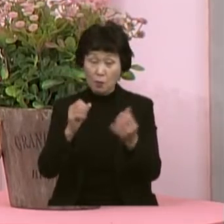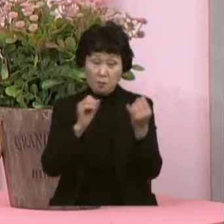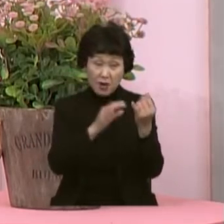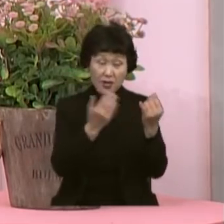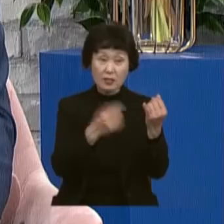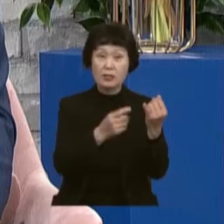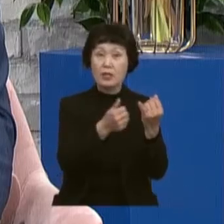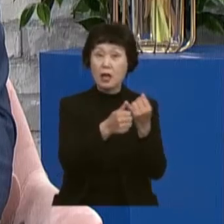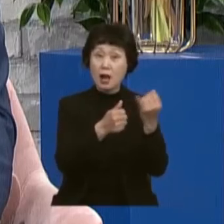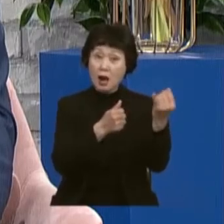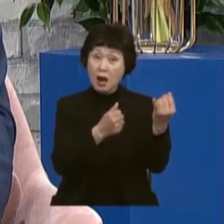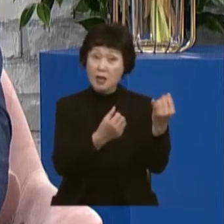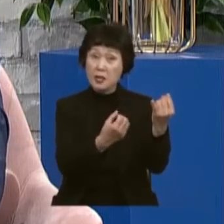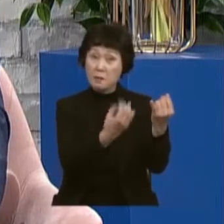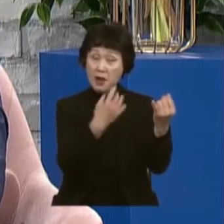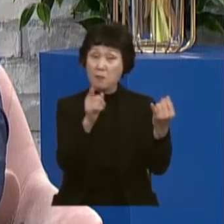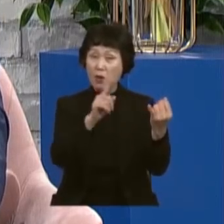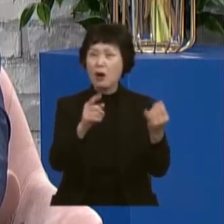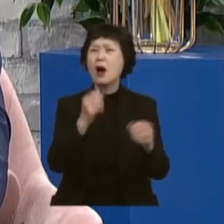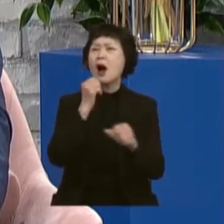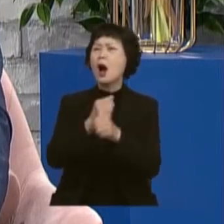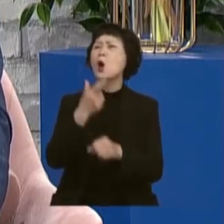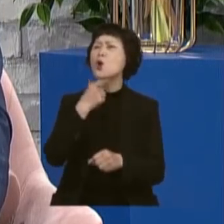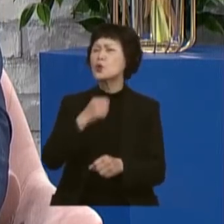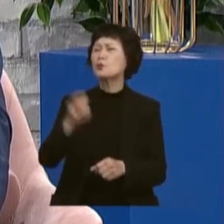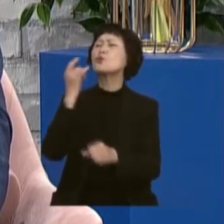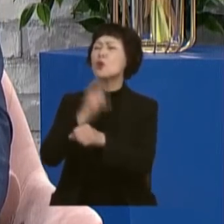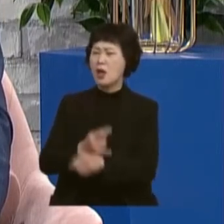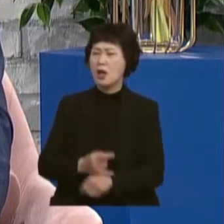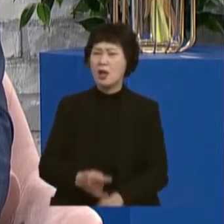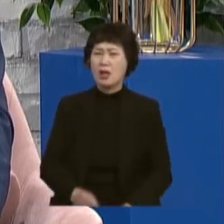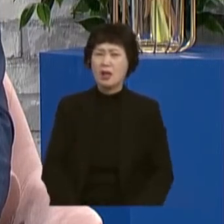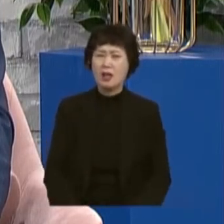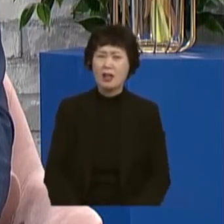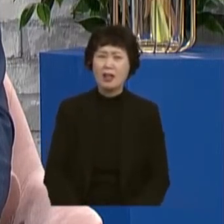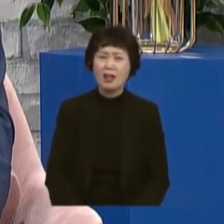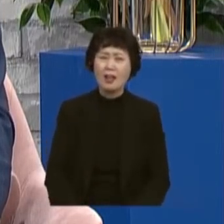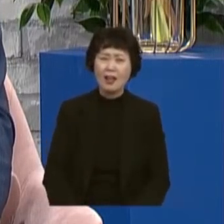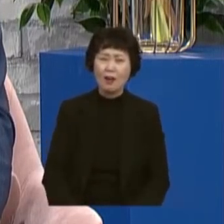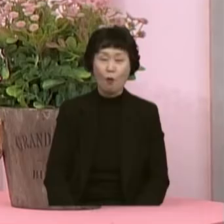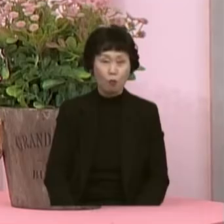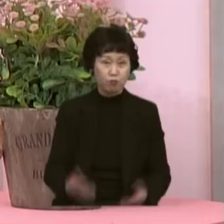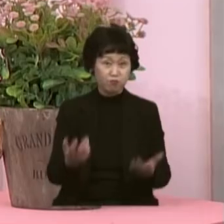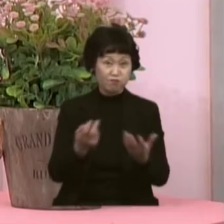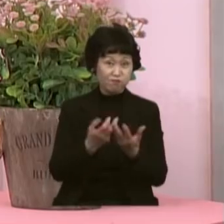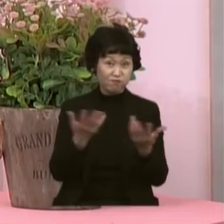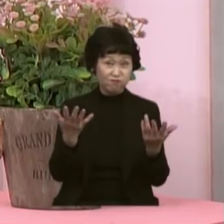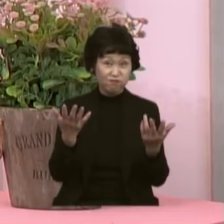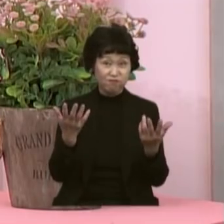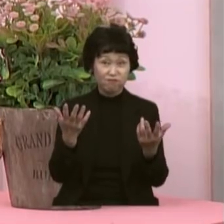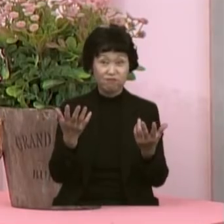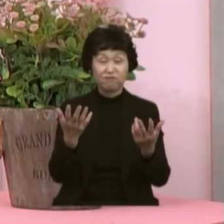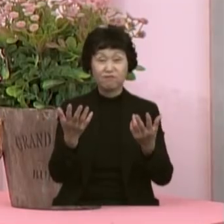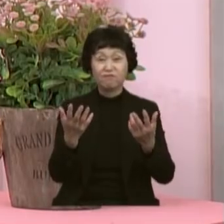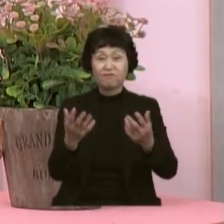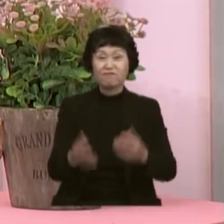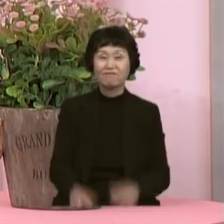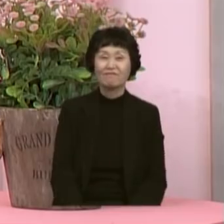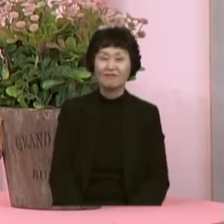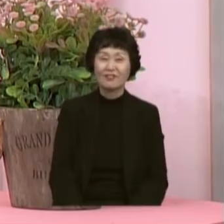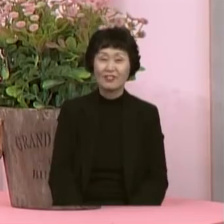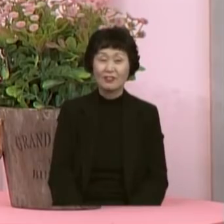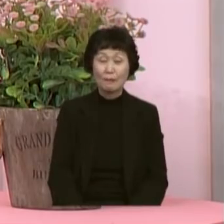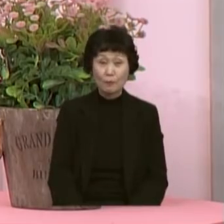해. 하고 싶은 거 해. 똑같은 분이 만나셨군요. 대책이 없는